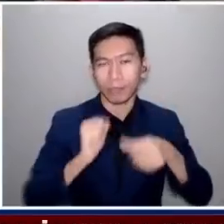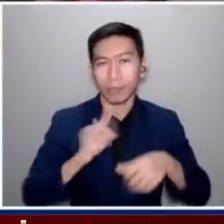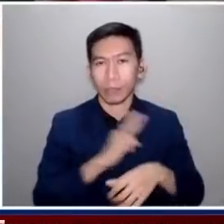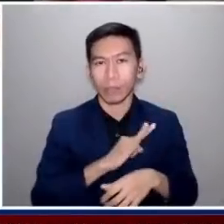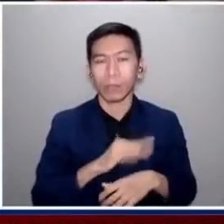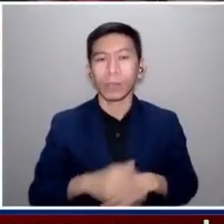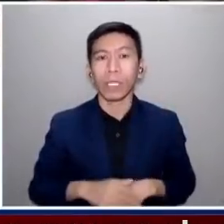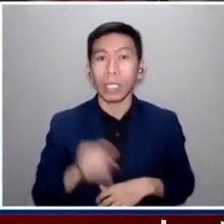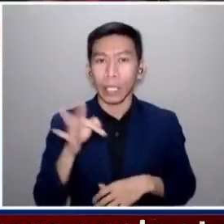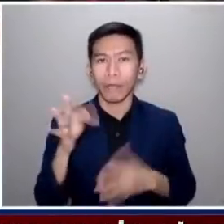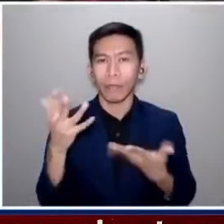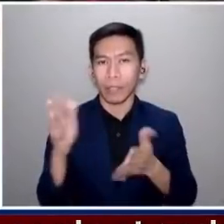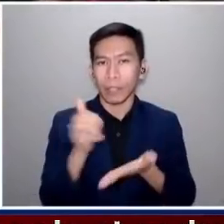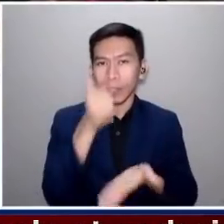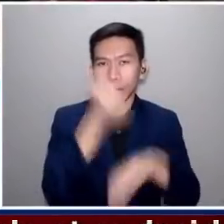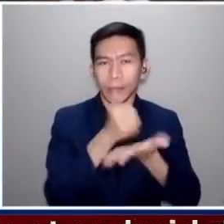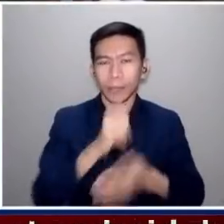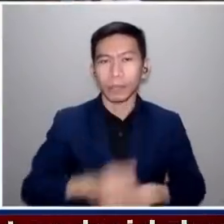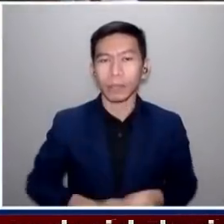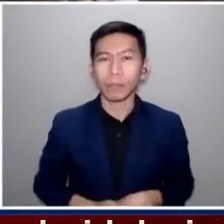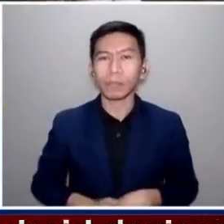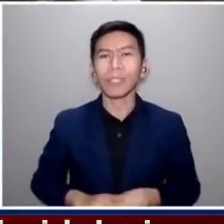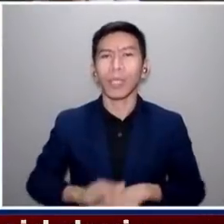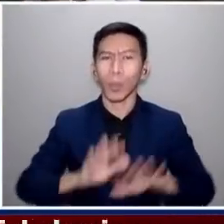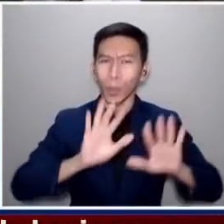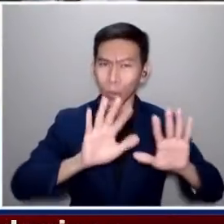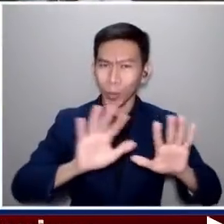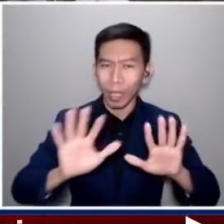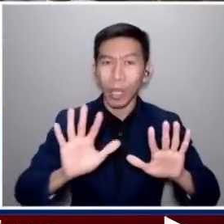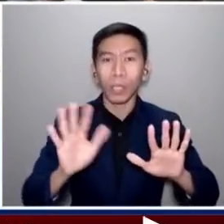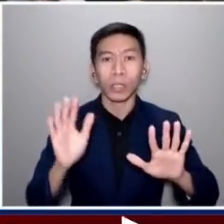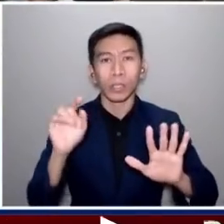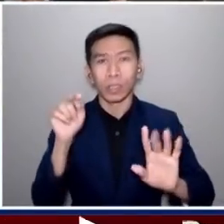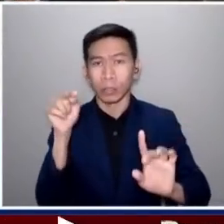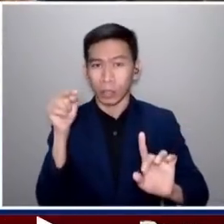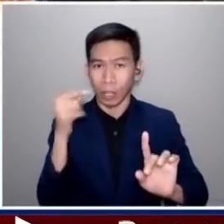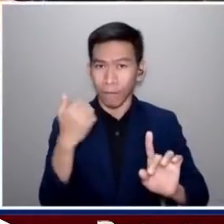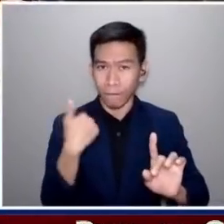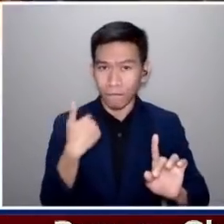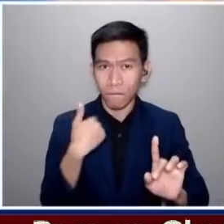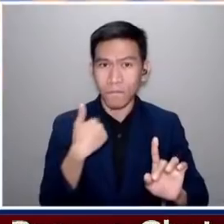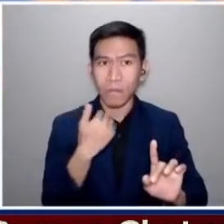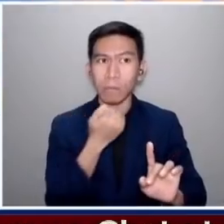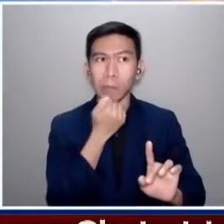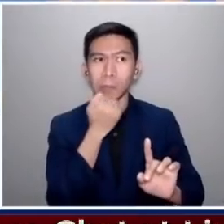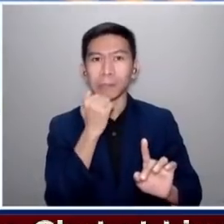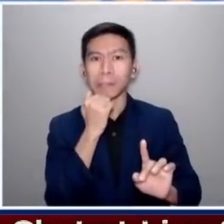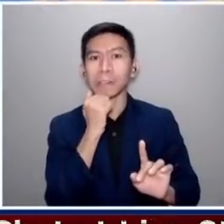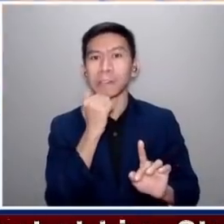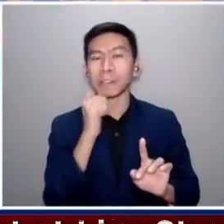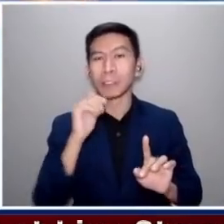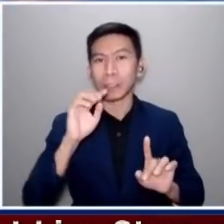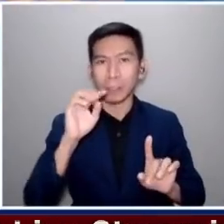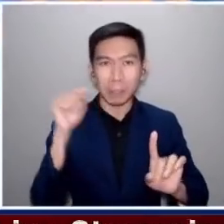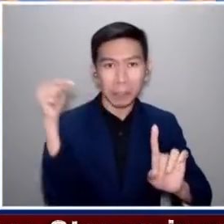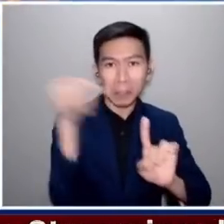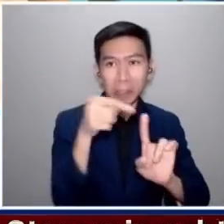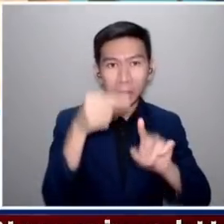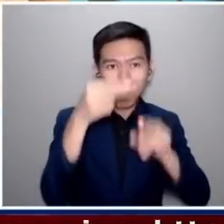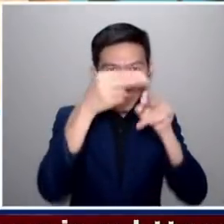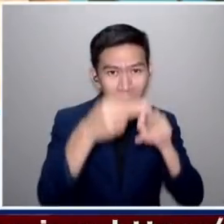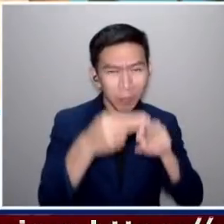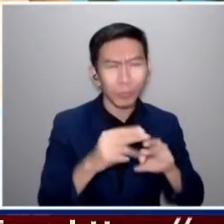lang, sabi ni Densing, dahil walang masamang intensyon ang direktibang pagkalap ng mga pangalan ng mga hindi